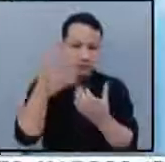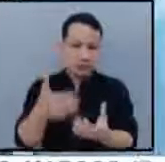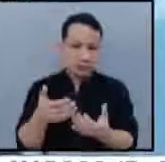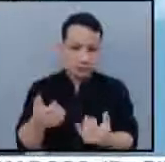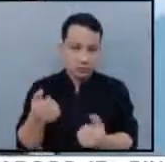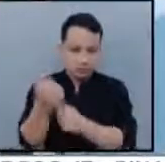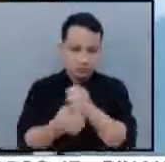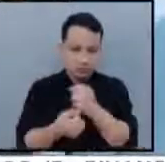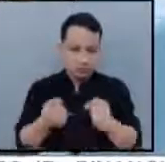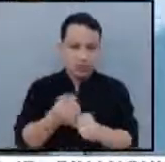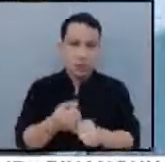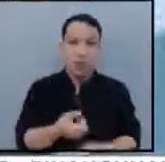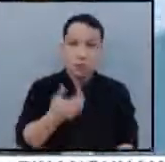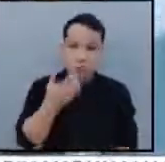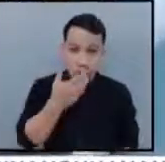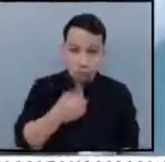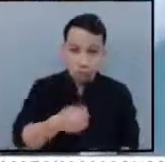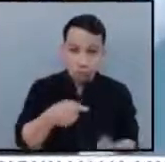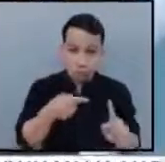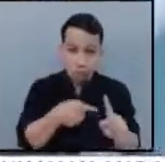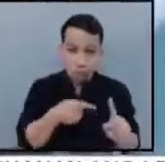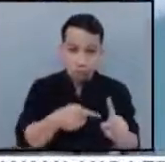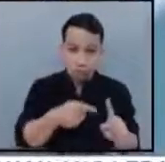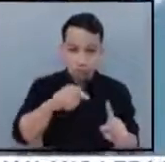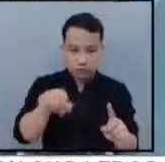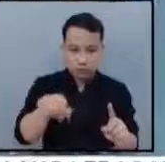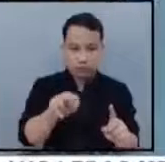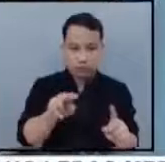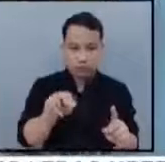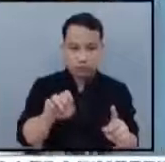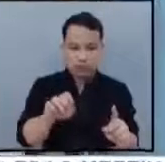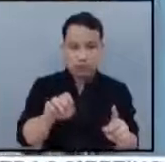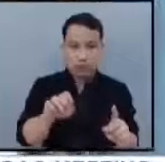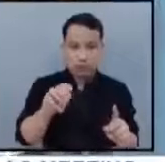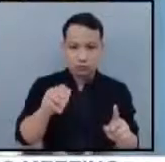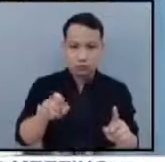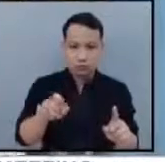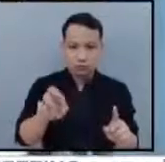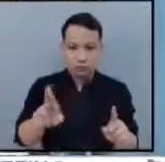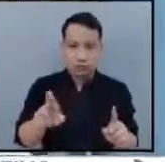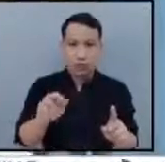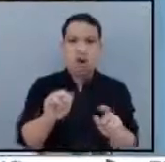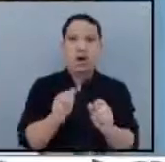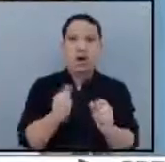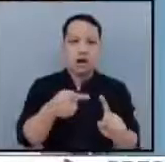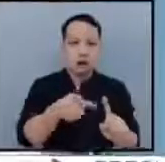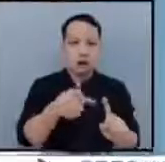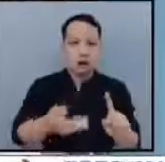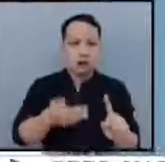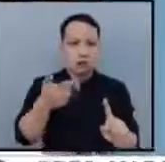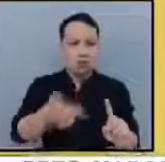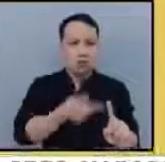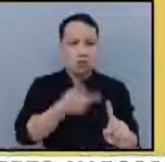ba si Teacher June Merv? Gaano na po ba kayo katagal na isang guro?